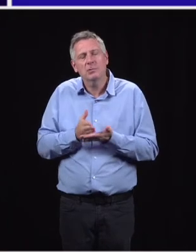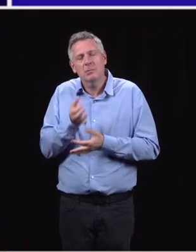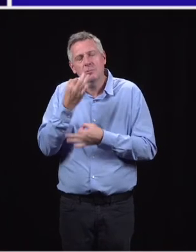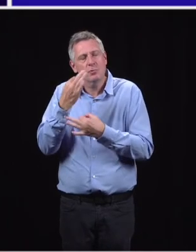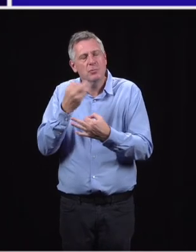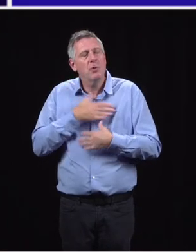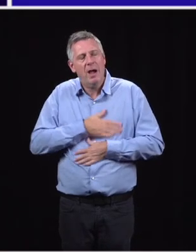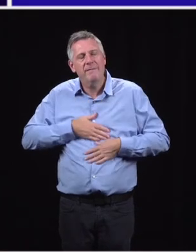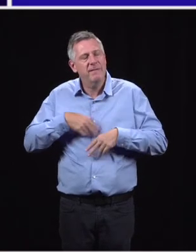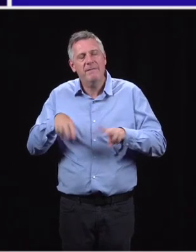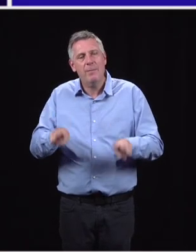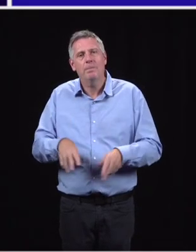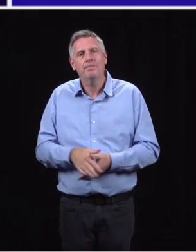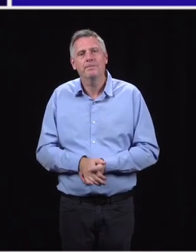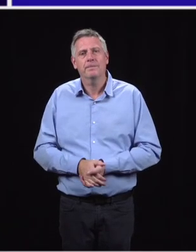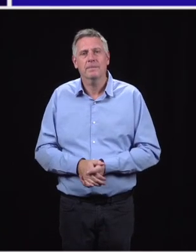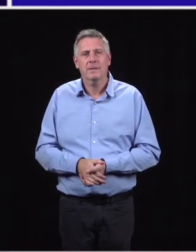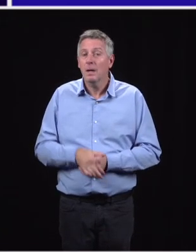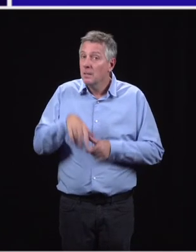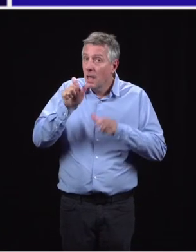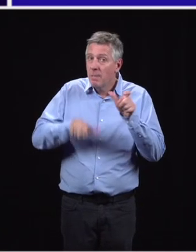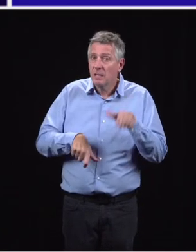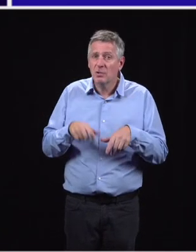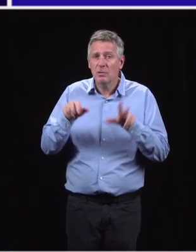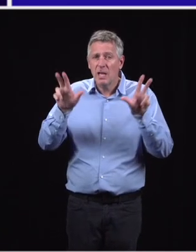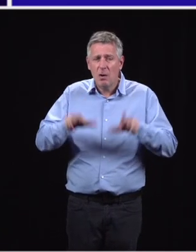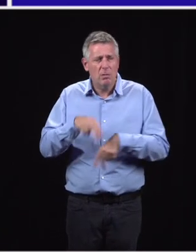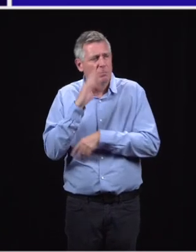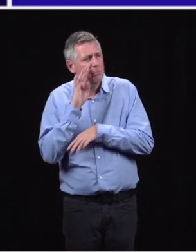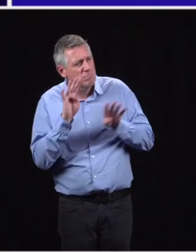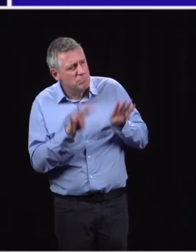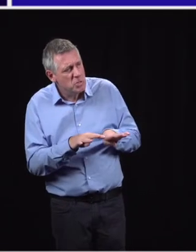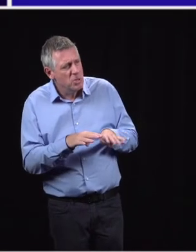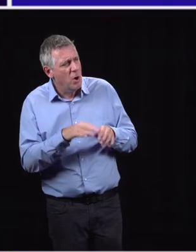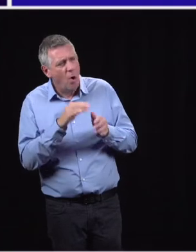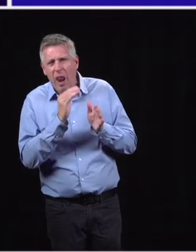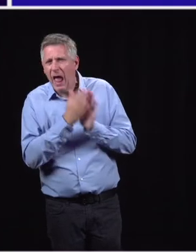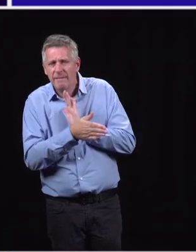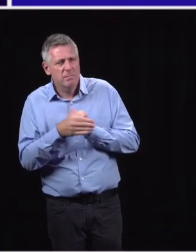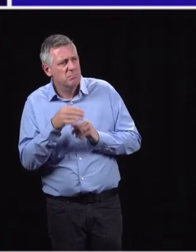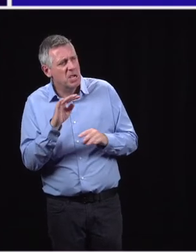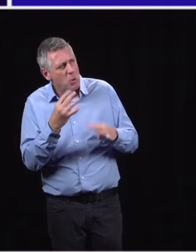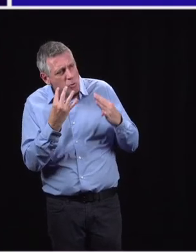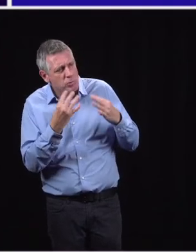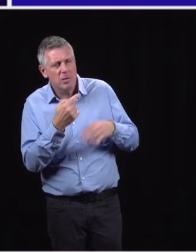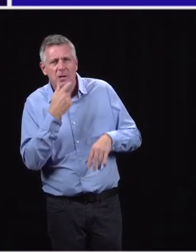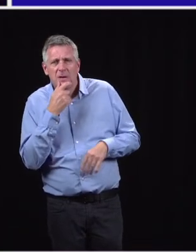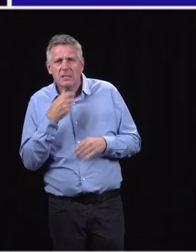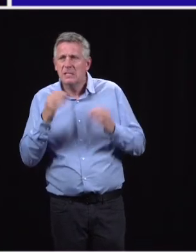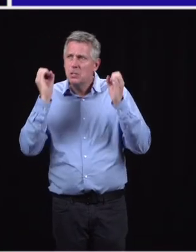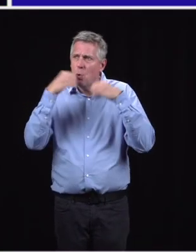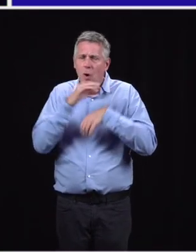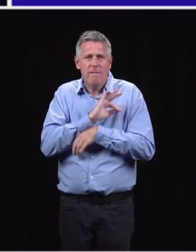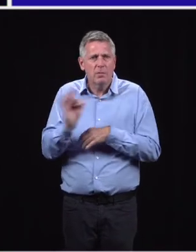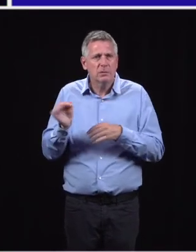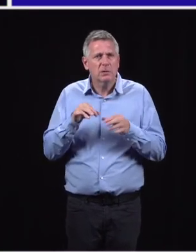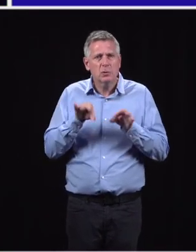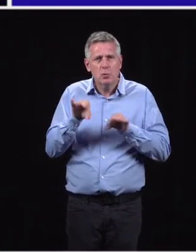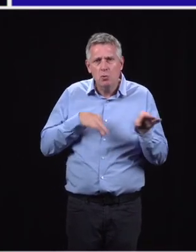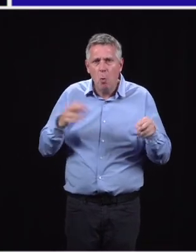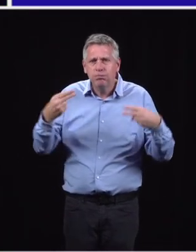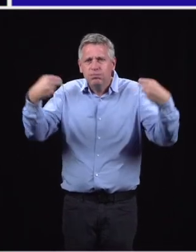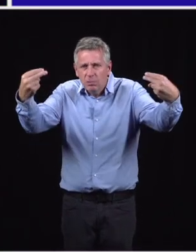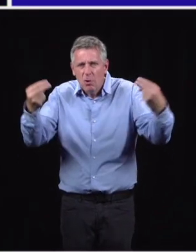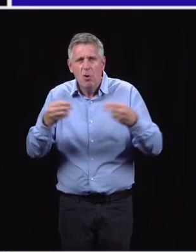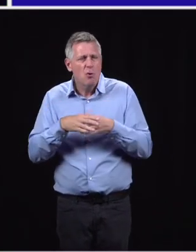il y a des gens qui nous écoutent qui sont derrière leur écran qui nous suivons live ici dans le studio de Google France qui sont